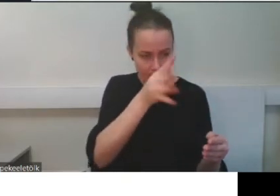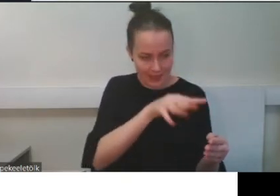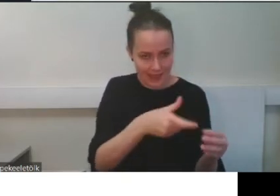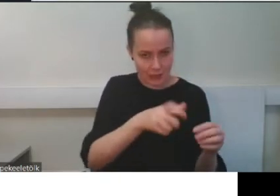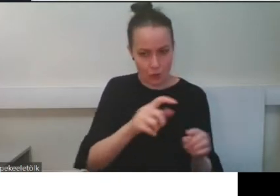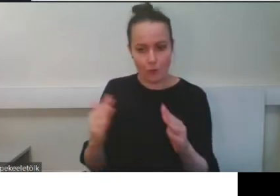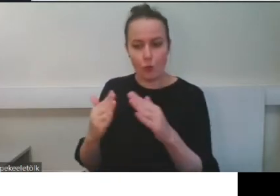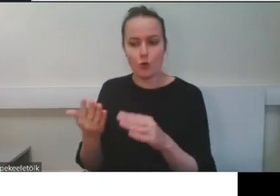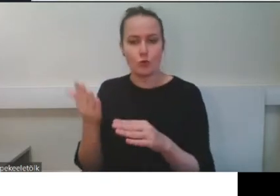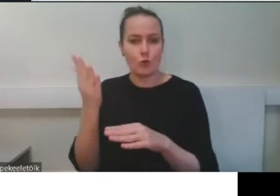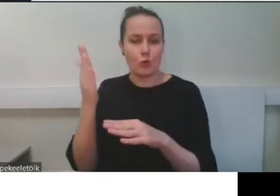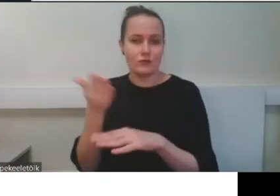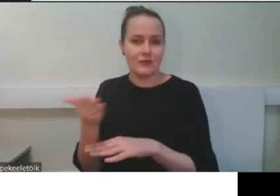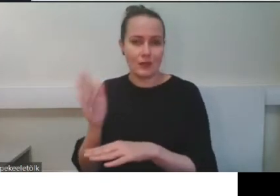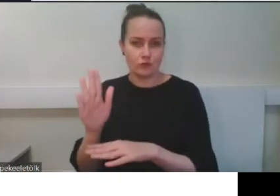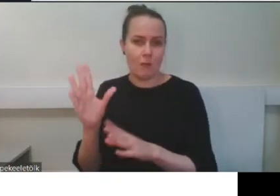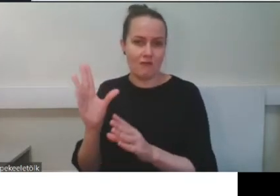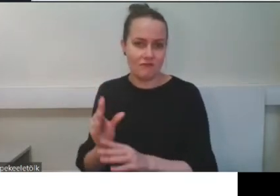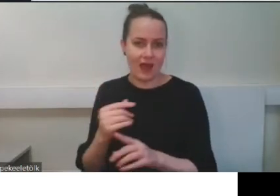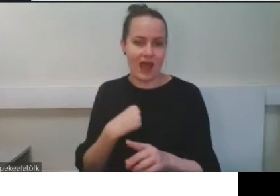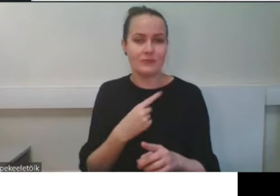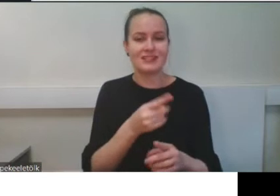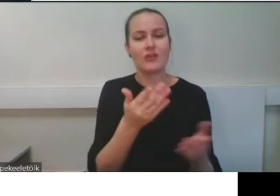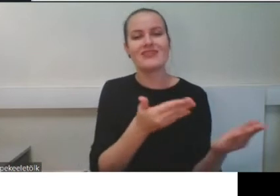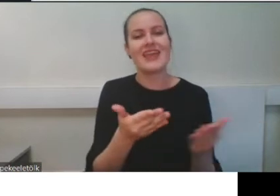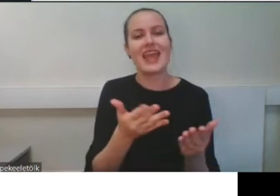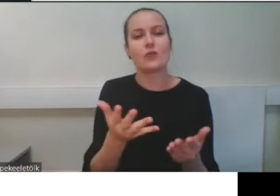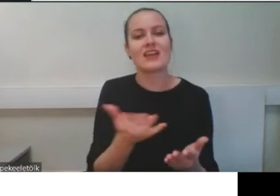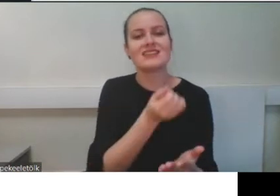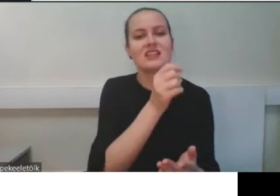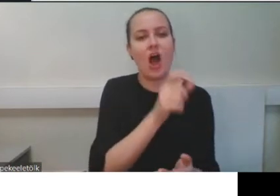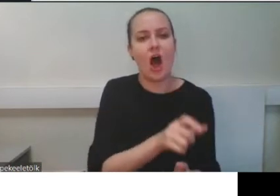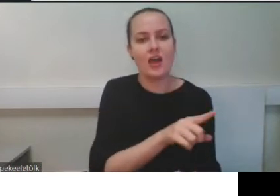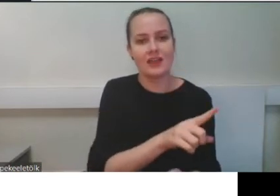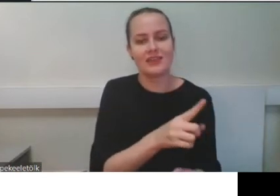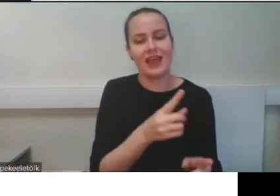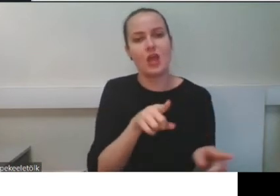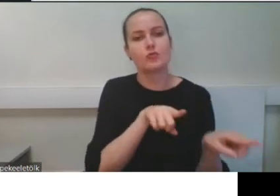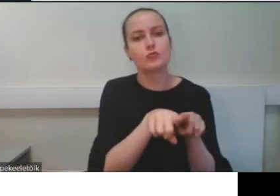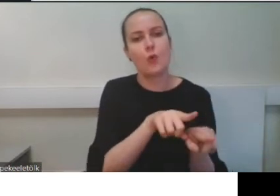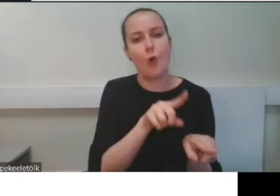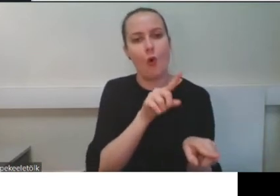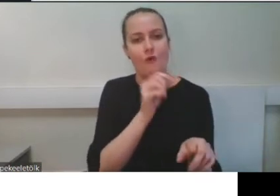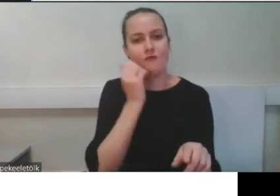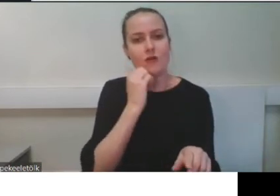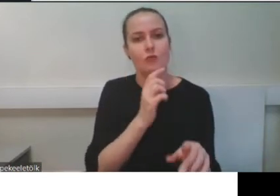üldhooldusteenus, turvakoduteenus, varjupaigateenus ja eriolekande teenused. Eriolekande teenused tegelikult